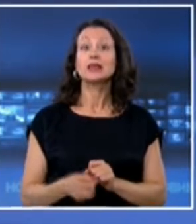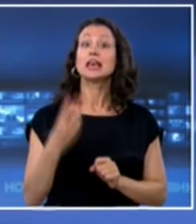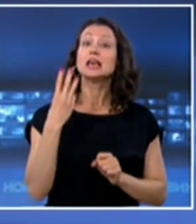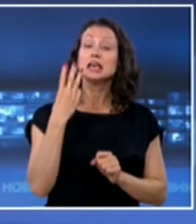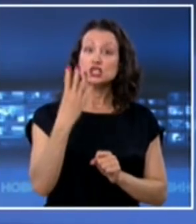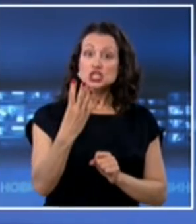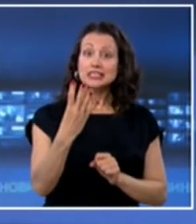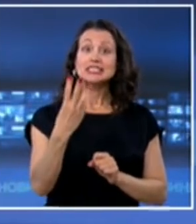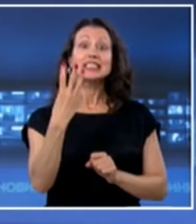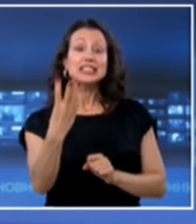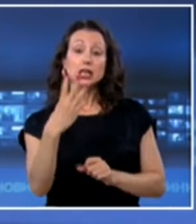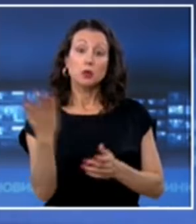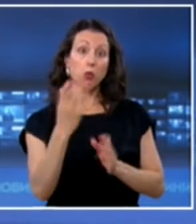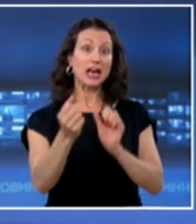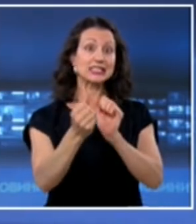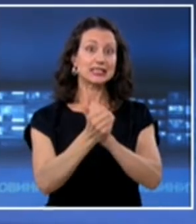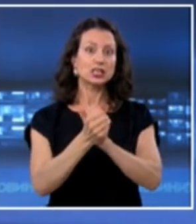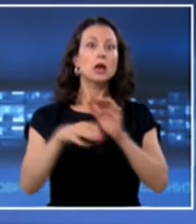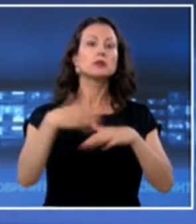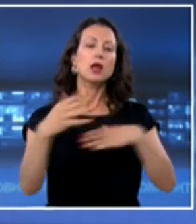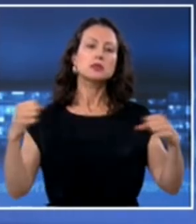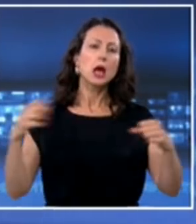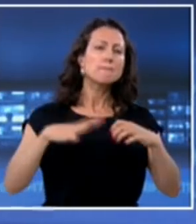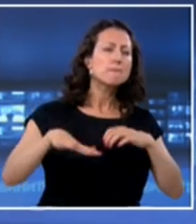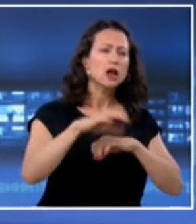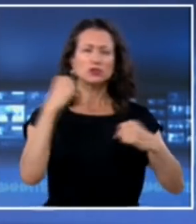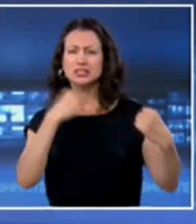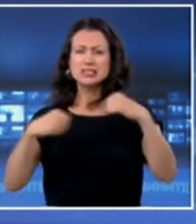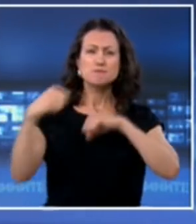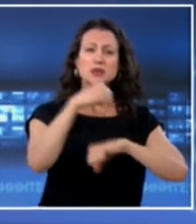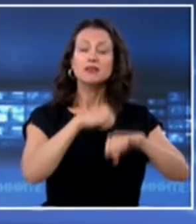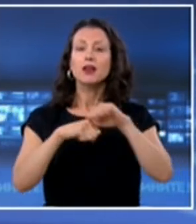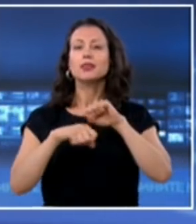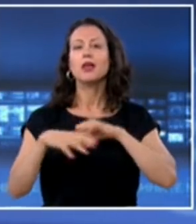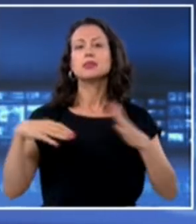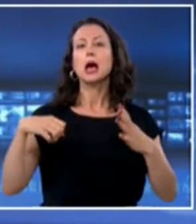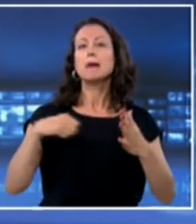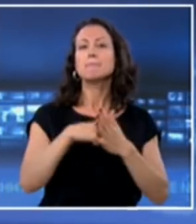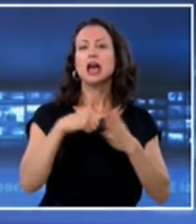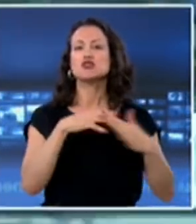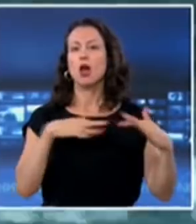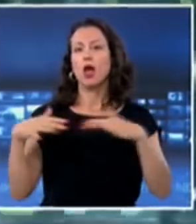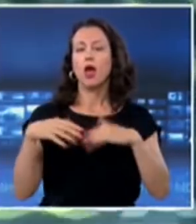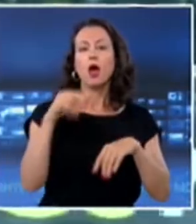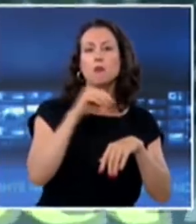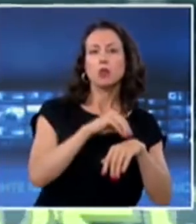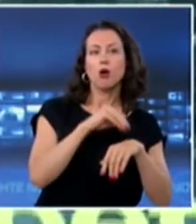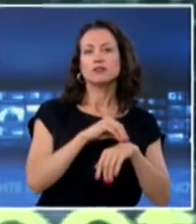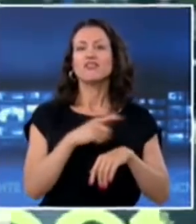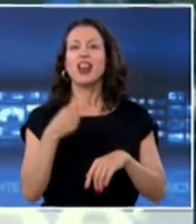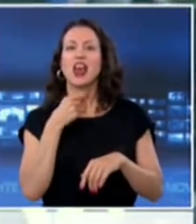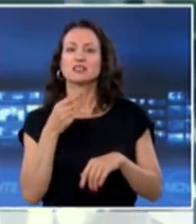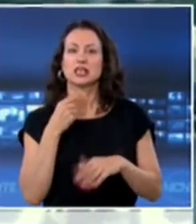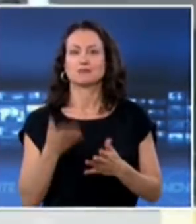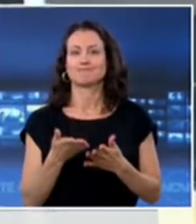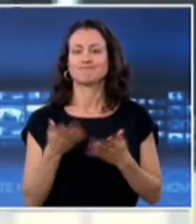43-ма бяха задържани след масово сбиване на матча Ботев-Пловдив-Левски. То е станало вътре в агитката на столичани. След масовото